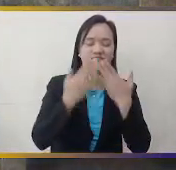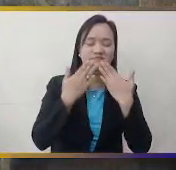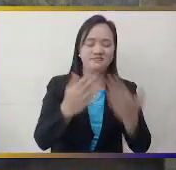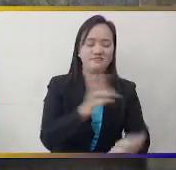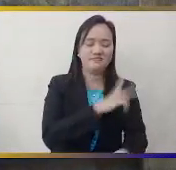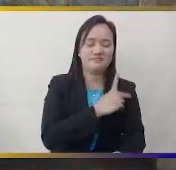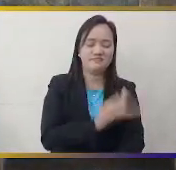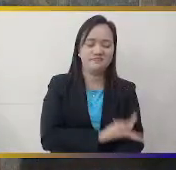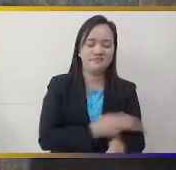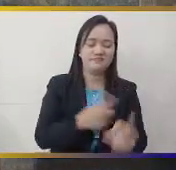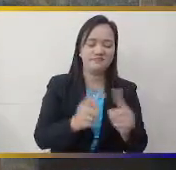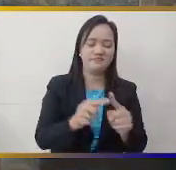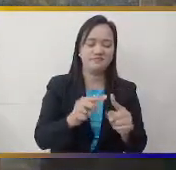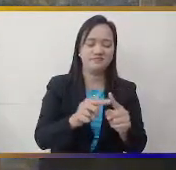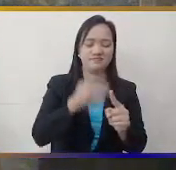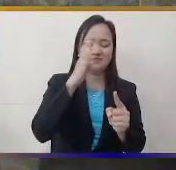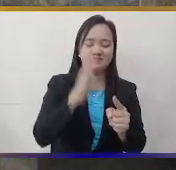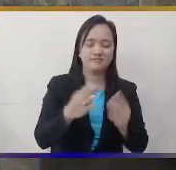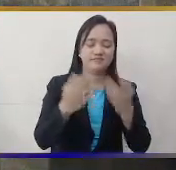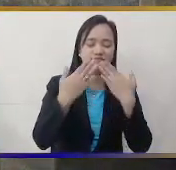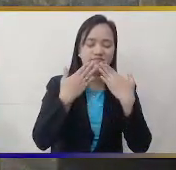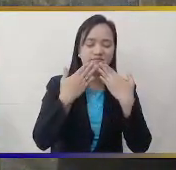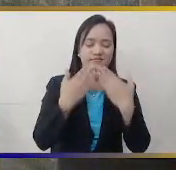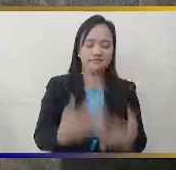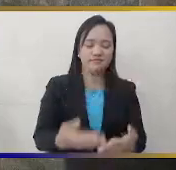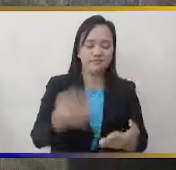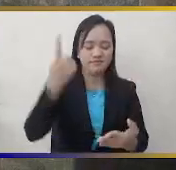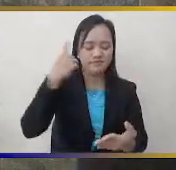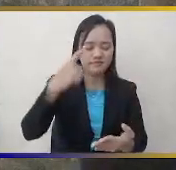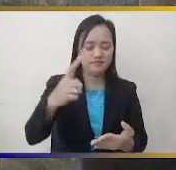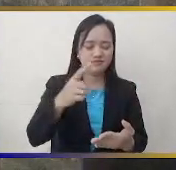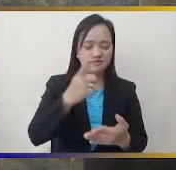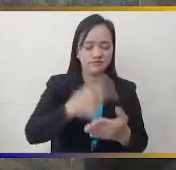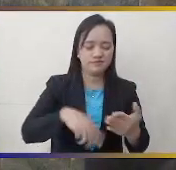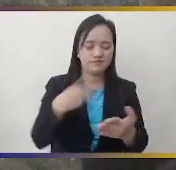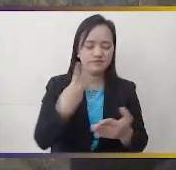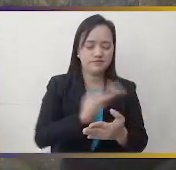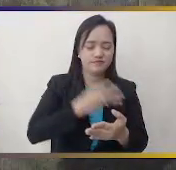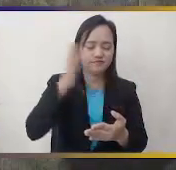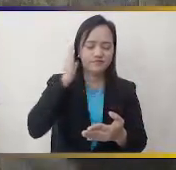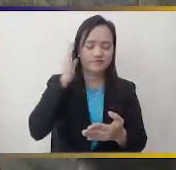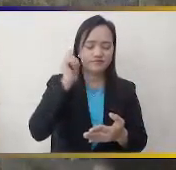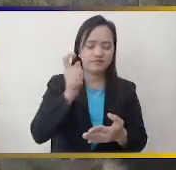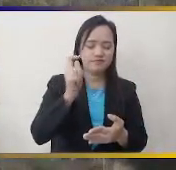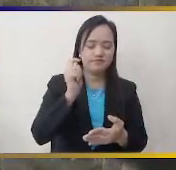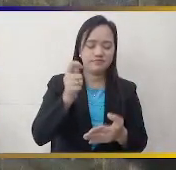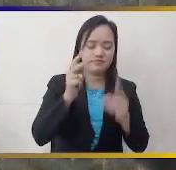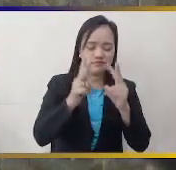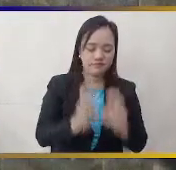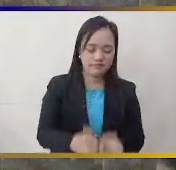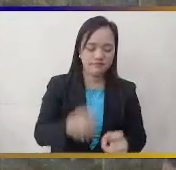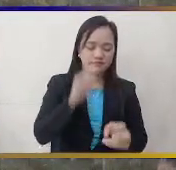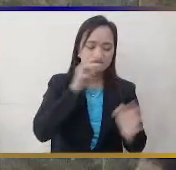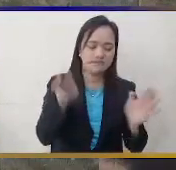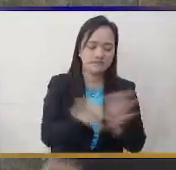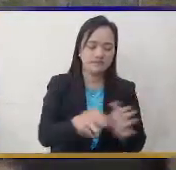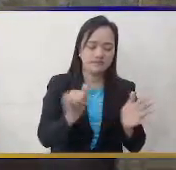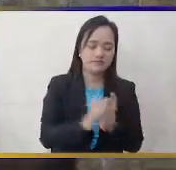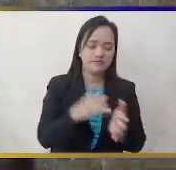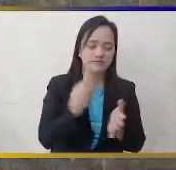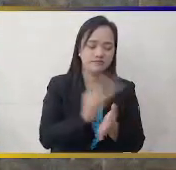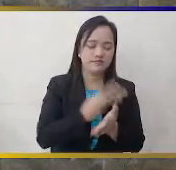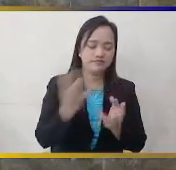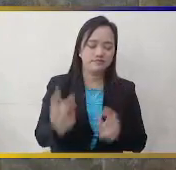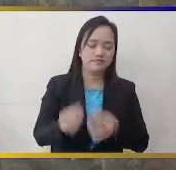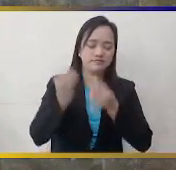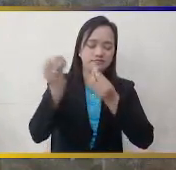Maraming salamat Oh Diyos sa sa mga napakinggan po naming testimony and even Oh God sa mensahe na ipinagkaloob niyo po sa amin sa aming Sunday